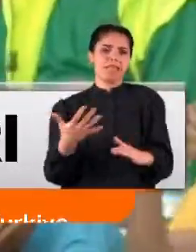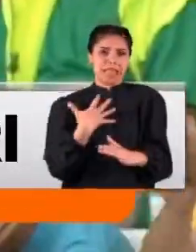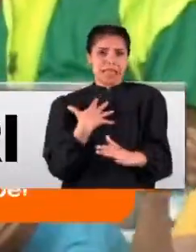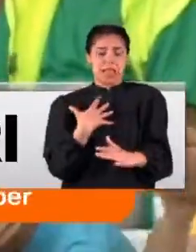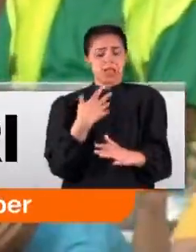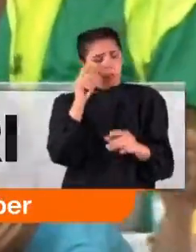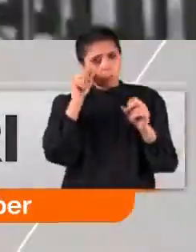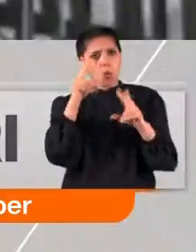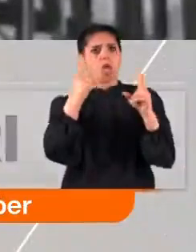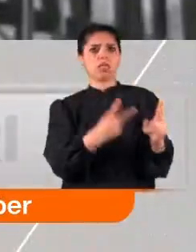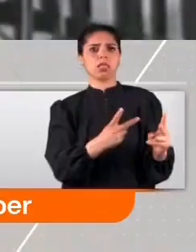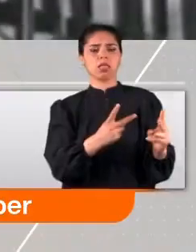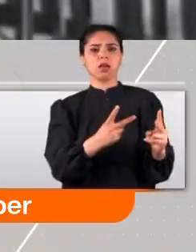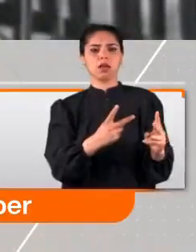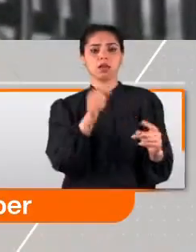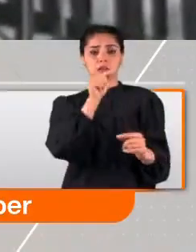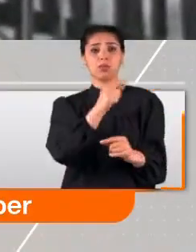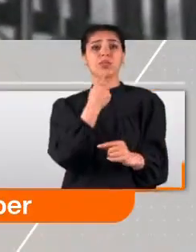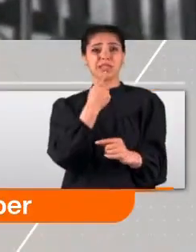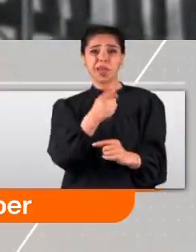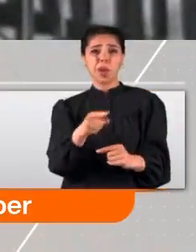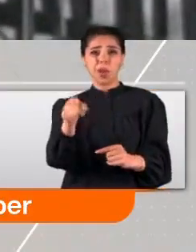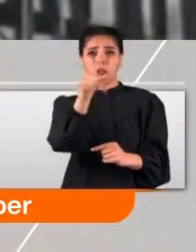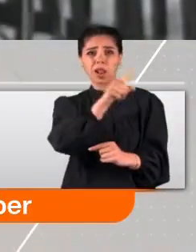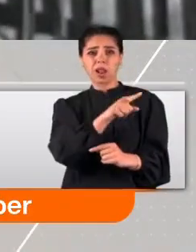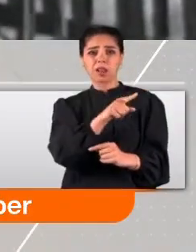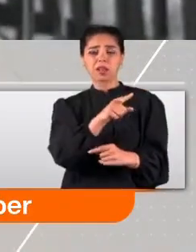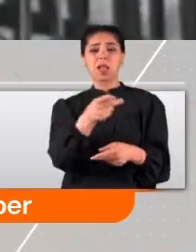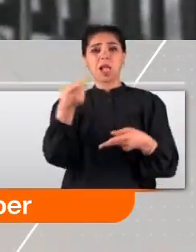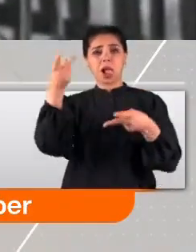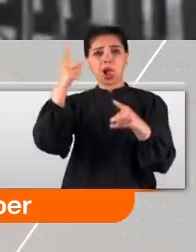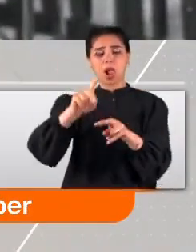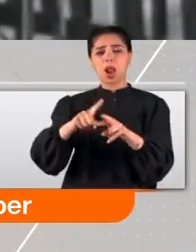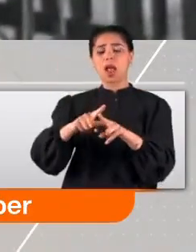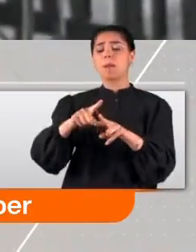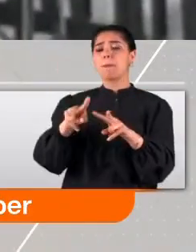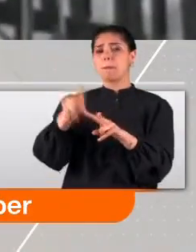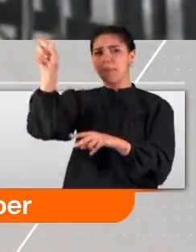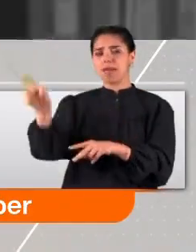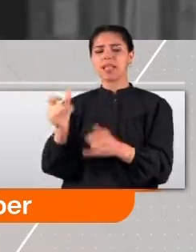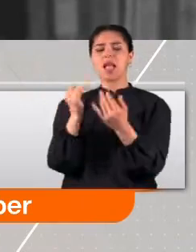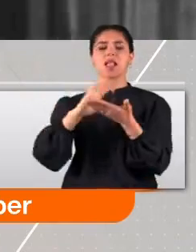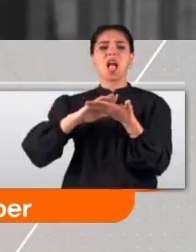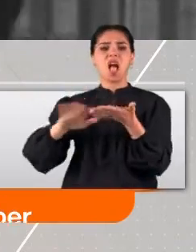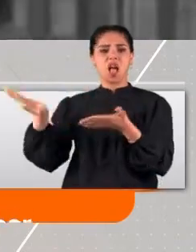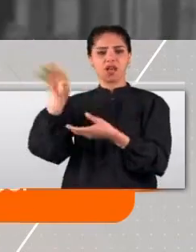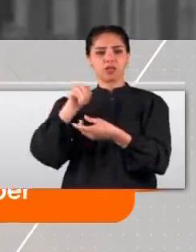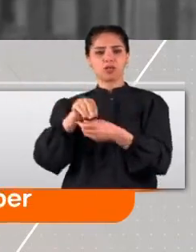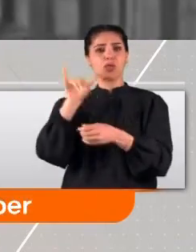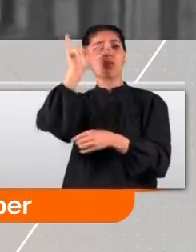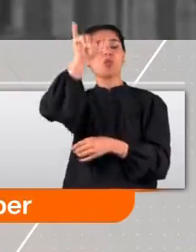gel kendine. Hani diyorlar diye rahmetli Menderes ve arkadaşları için. Uçaklar